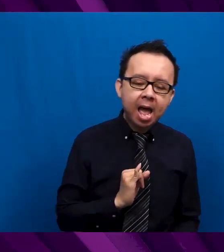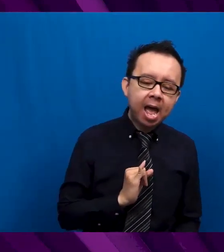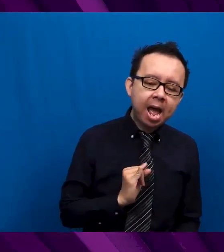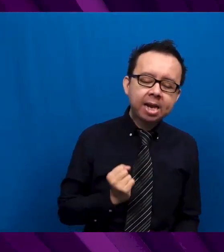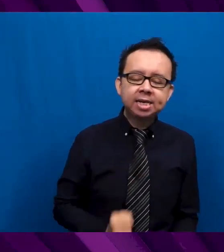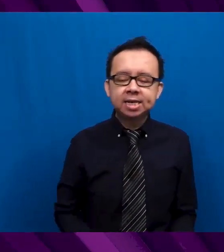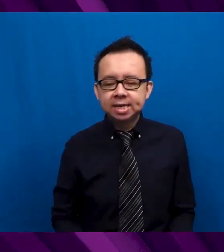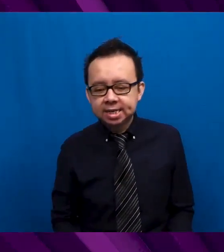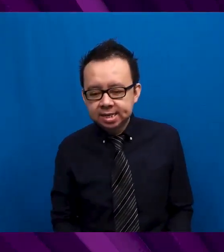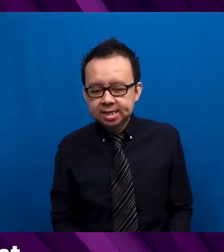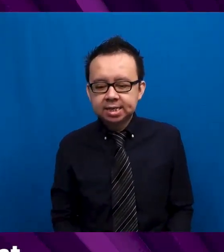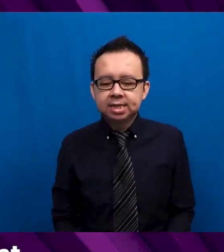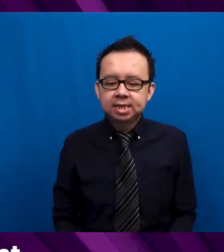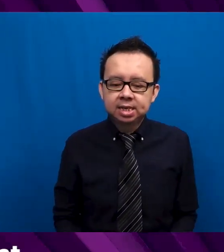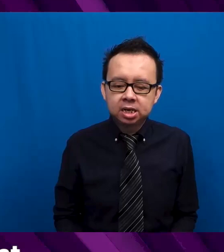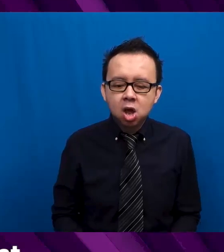beriman,